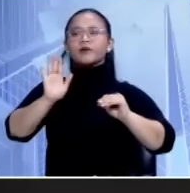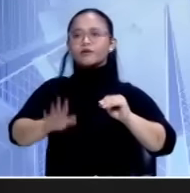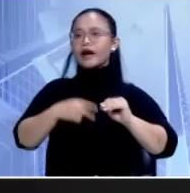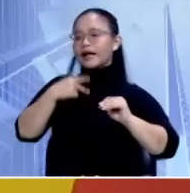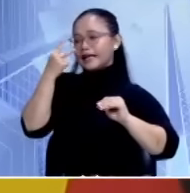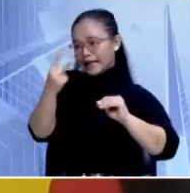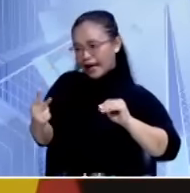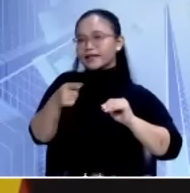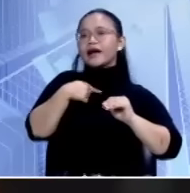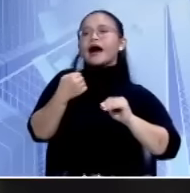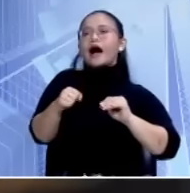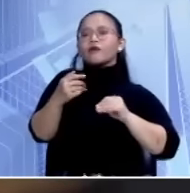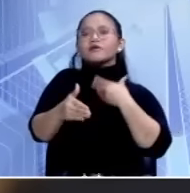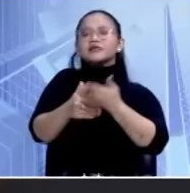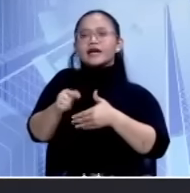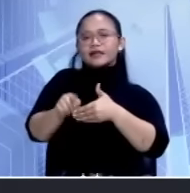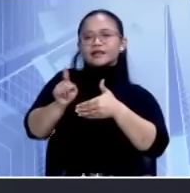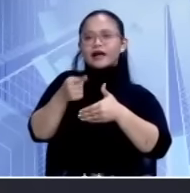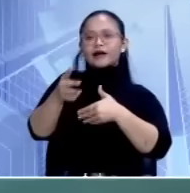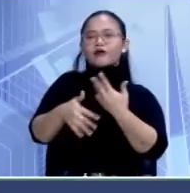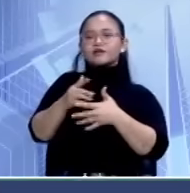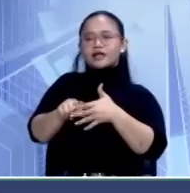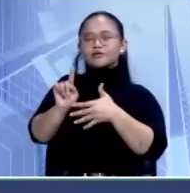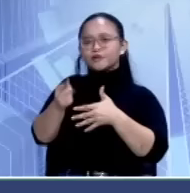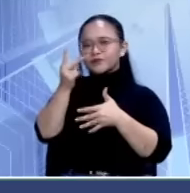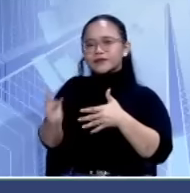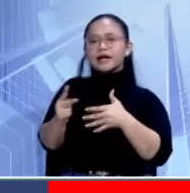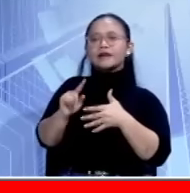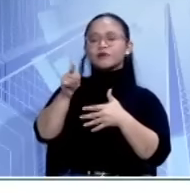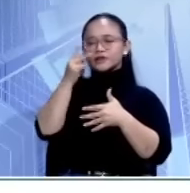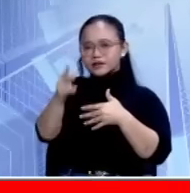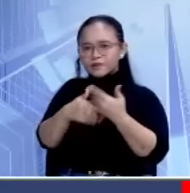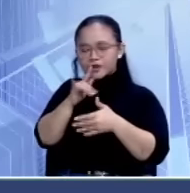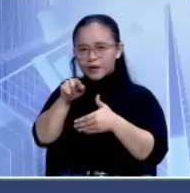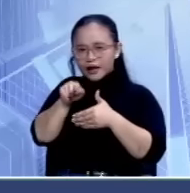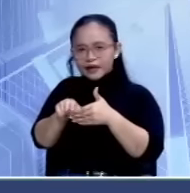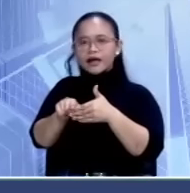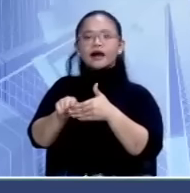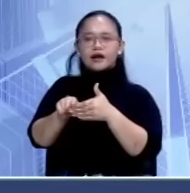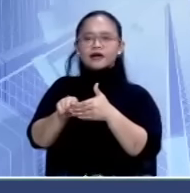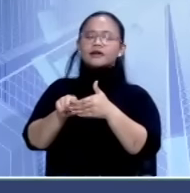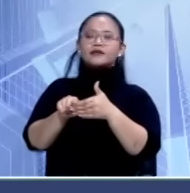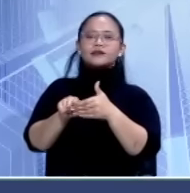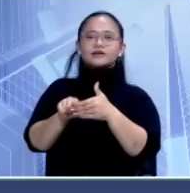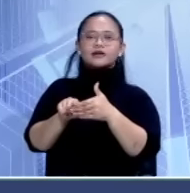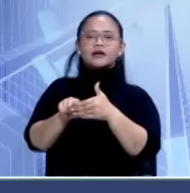jasad ditemukan di ruang tengah kontrakan. Ibunya terbujur aja, terus ada di